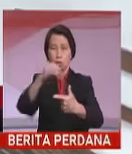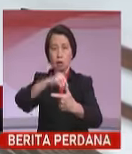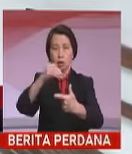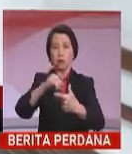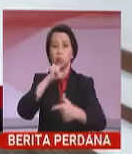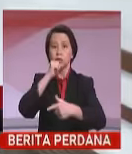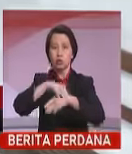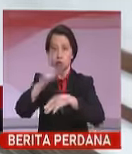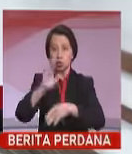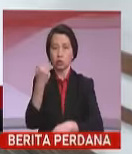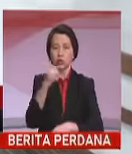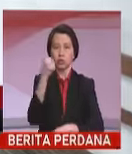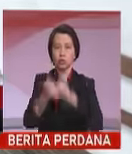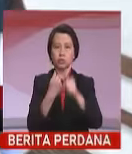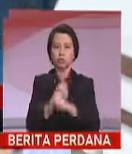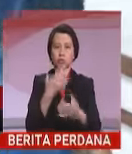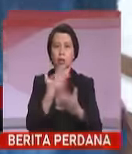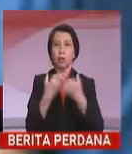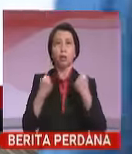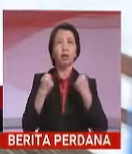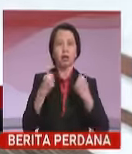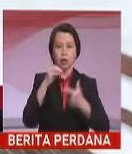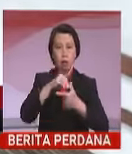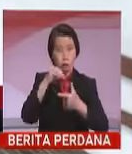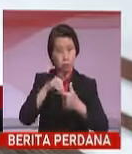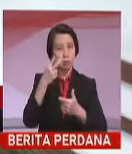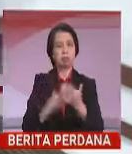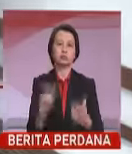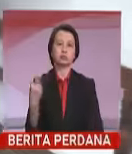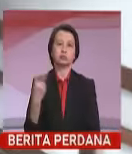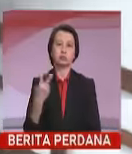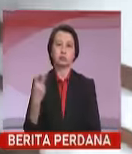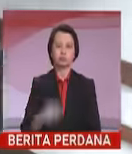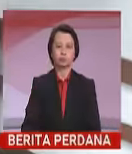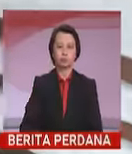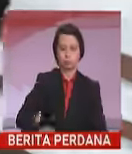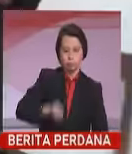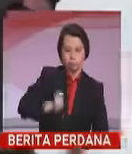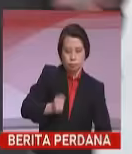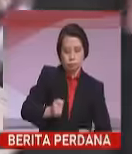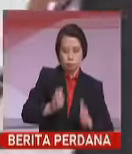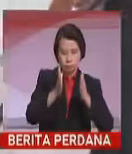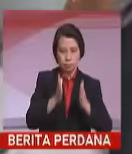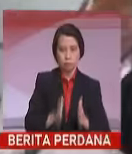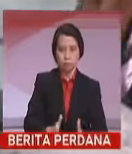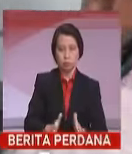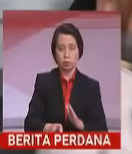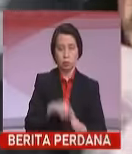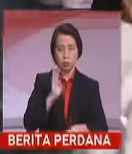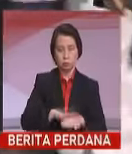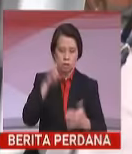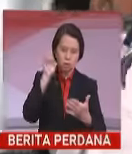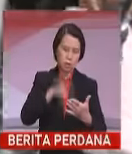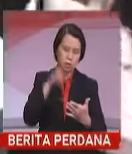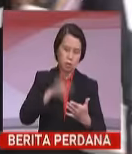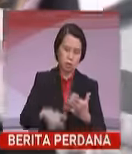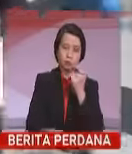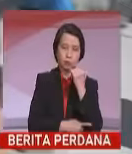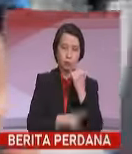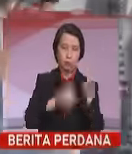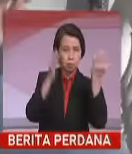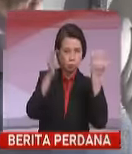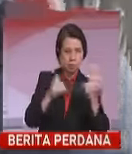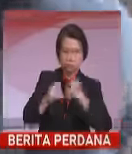tidak melebihi 10 tahun penjara atau kedua-duanya sekali. Dalam perintah Hakim Manira Muhammad Nor ketika membacakan hukuman turut